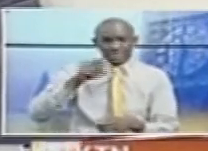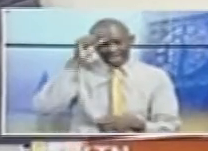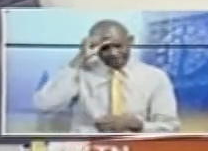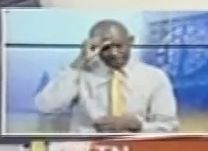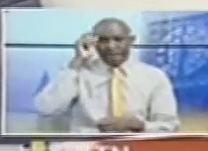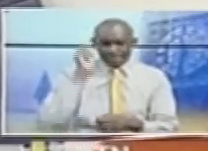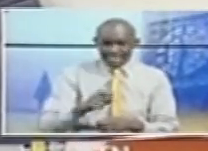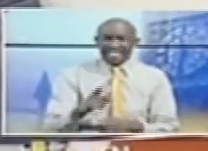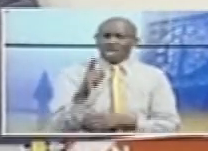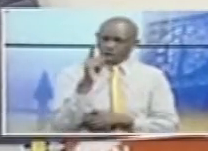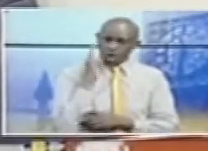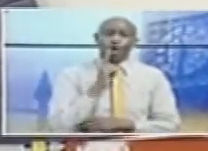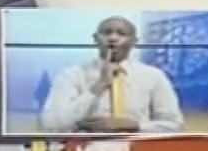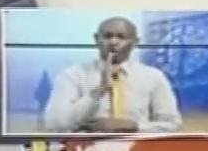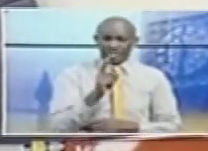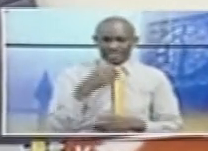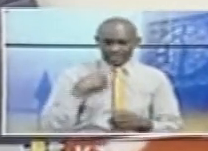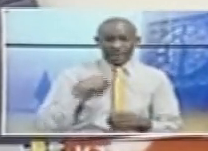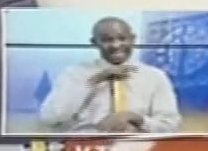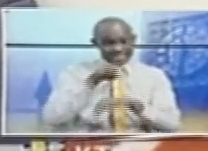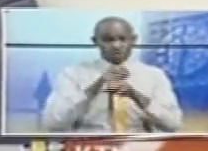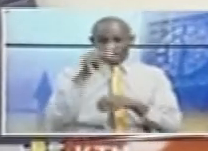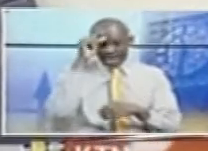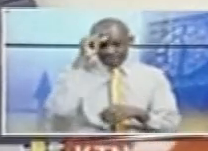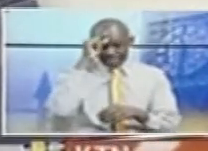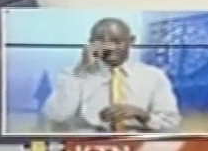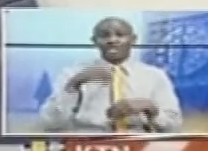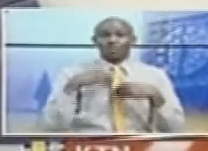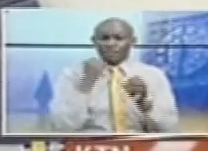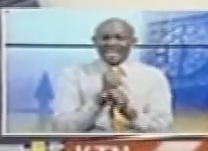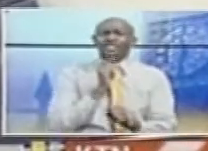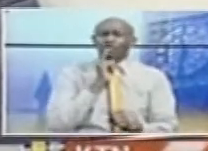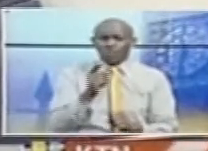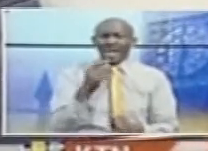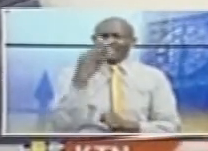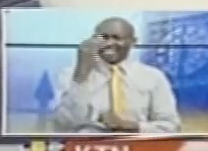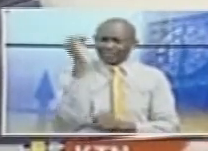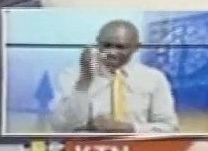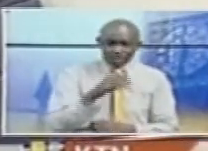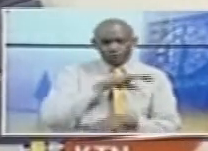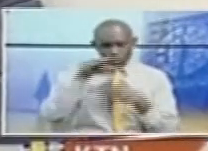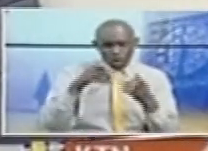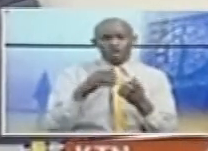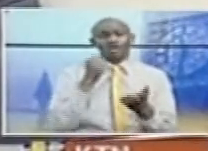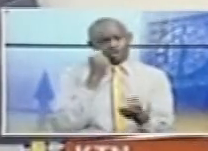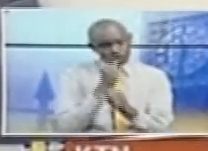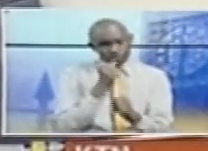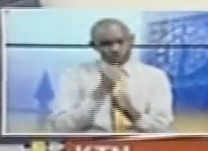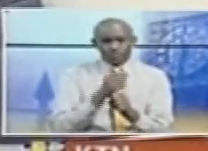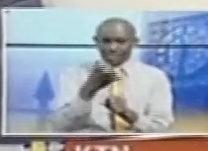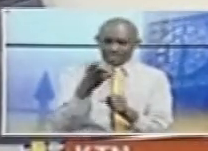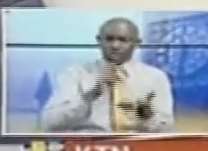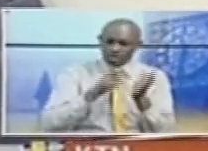by legislation as much as the national government is obligated to make sure that 30% of procurement goes to young